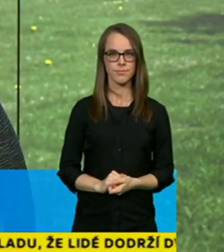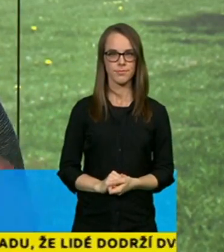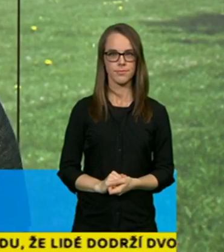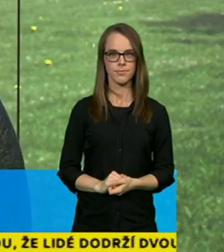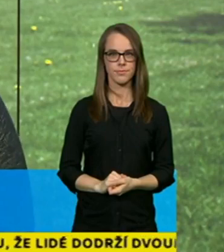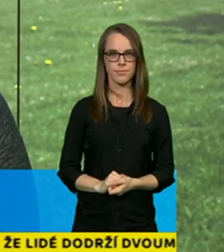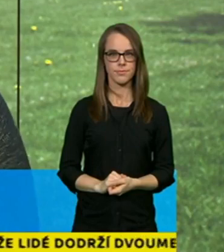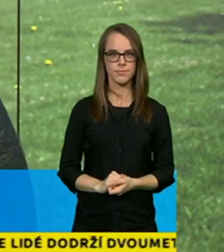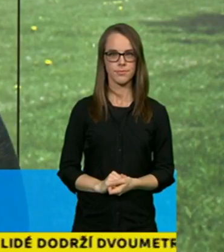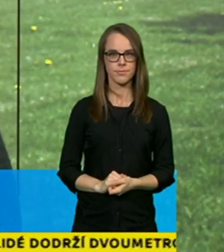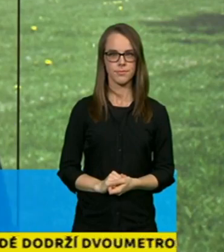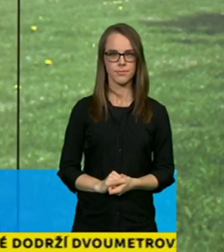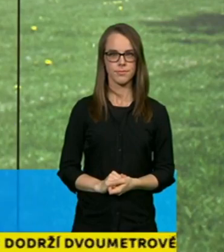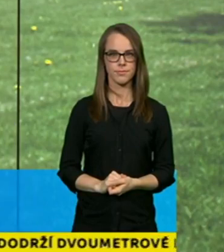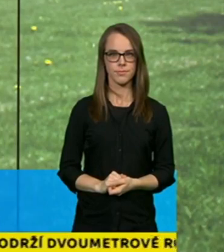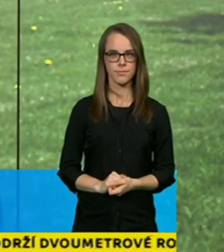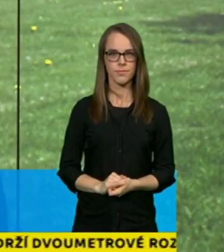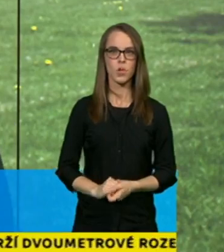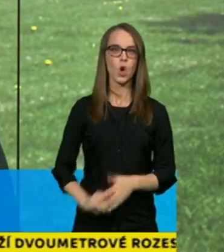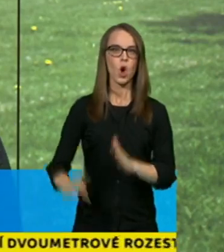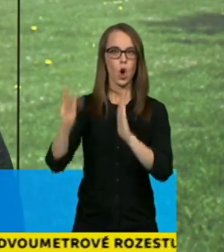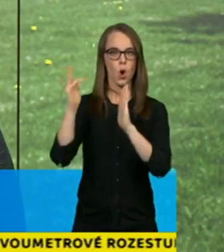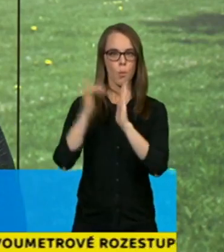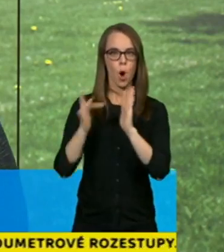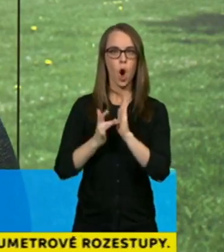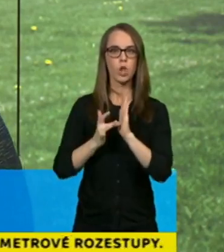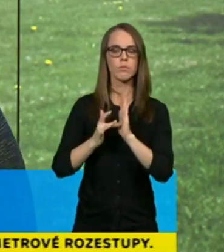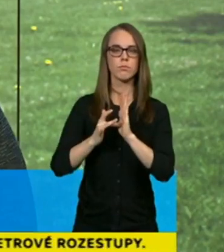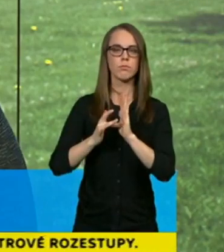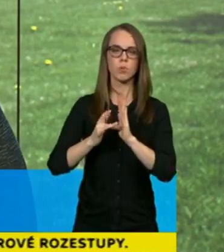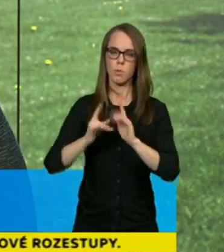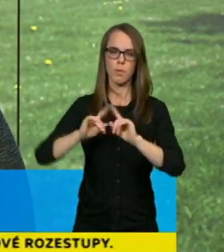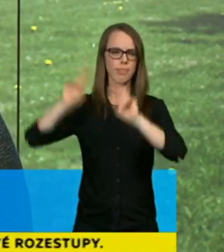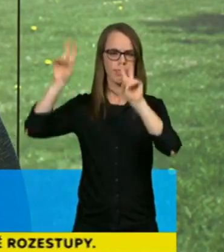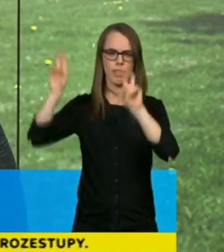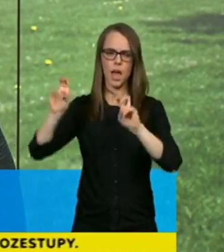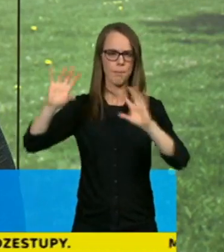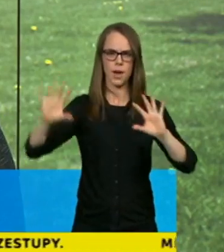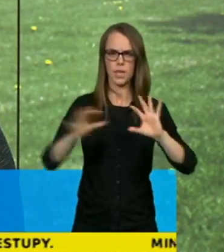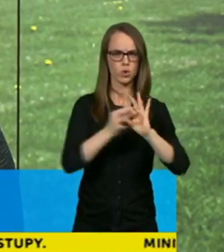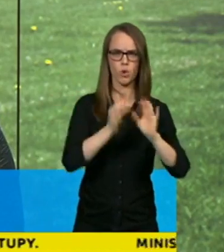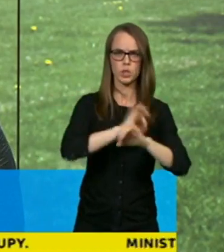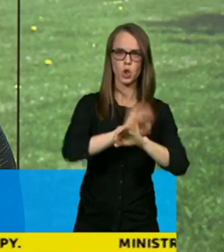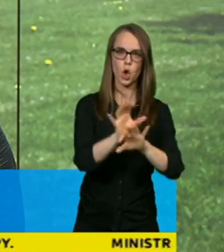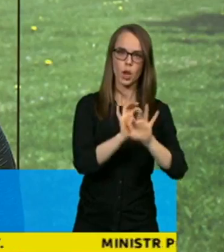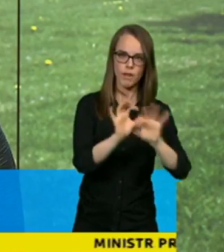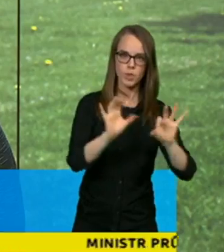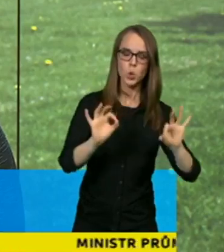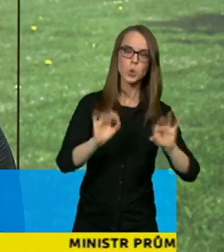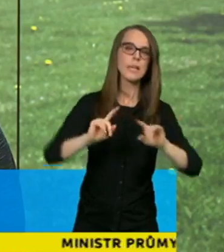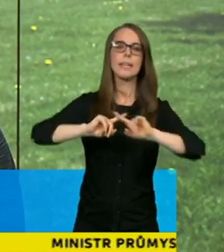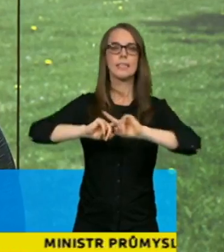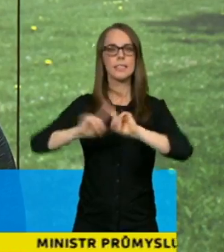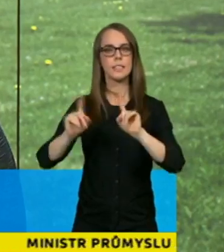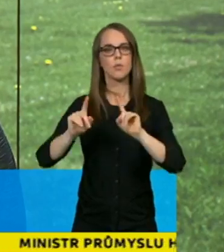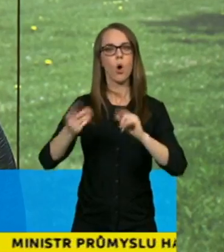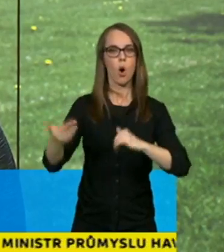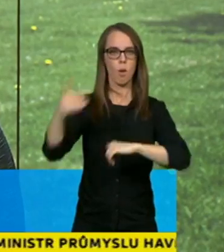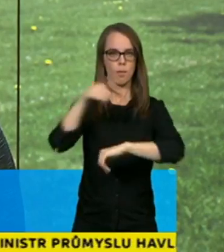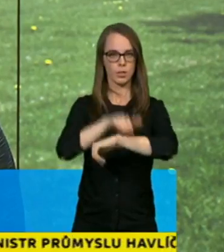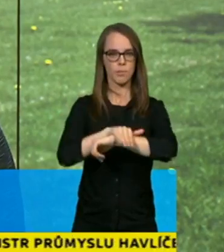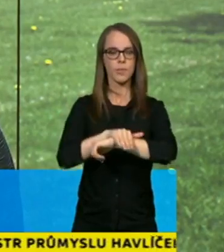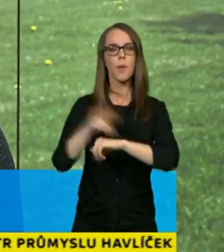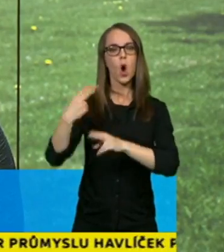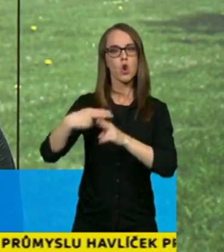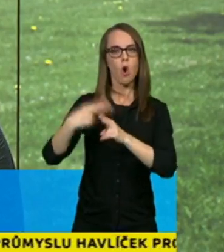V té necovidové agendě, to znamená v řádné vládě, projednala vláda novelu zákona o dani z